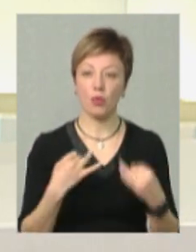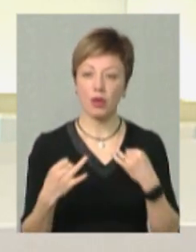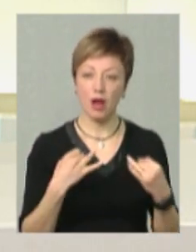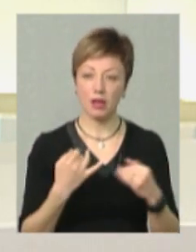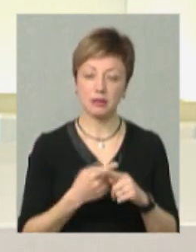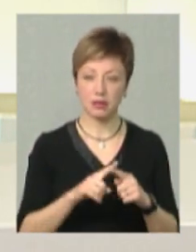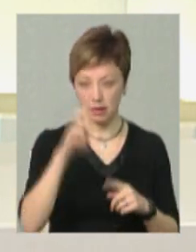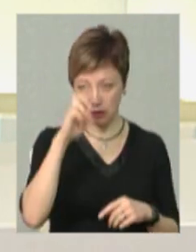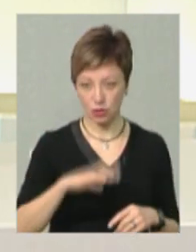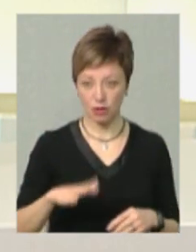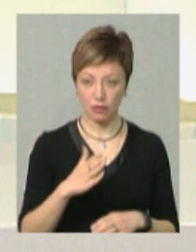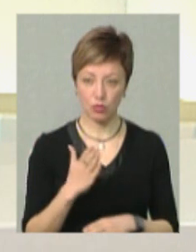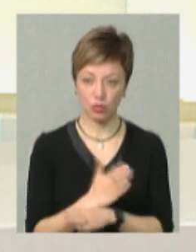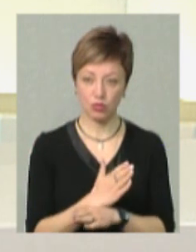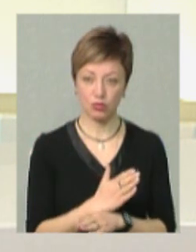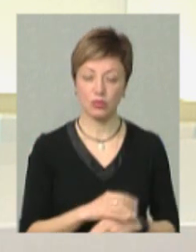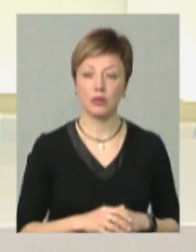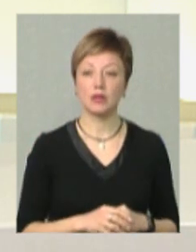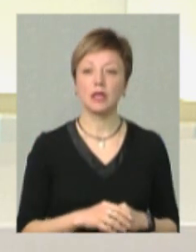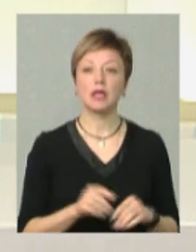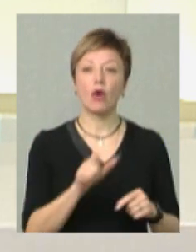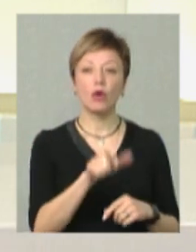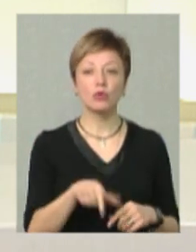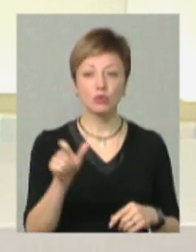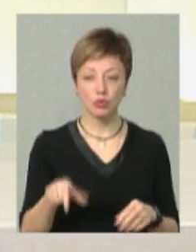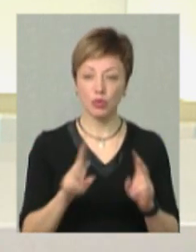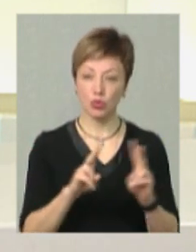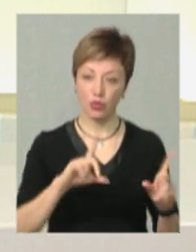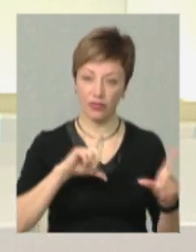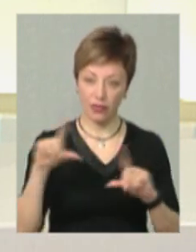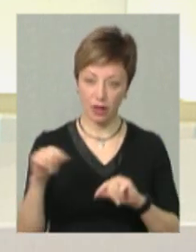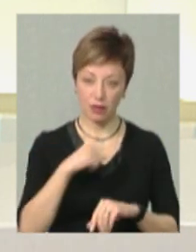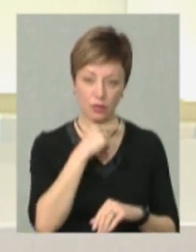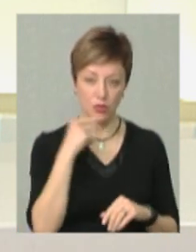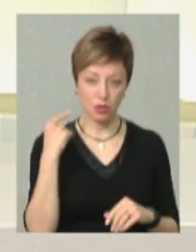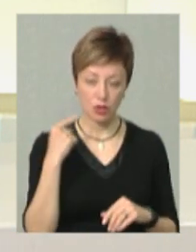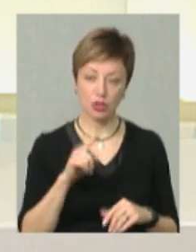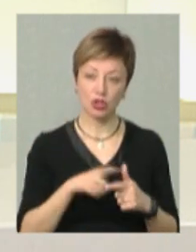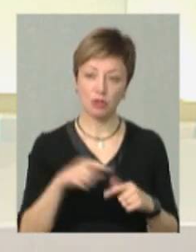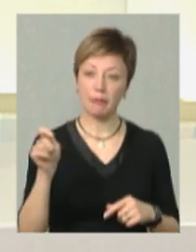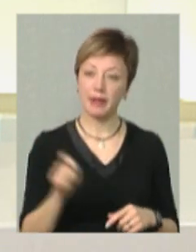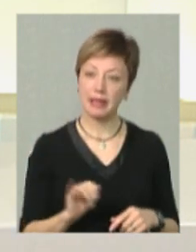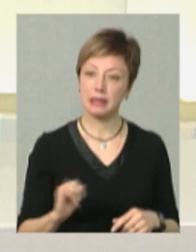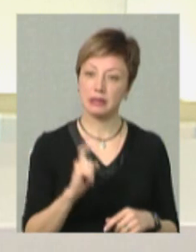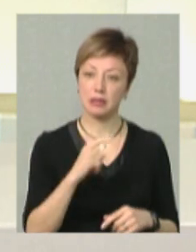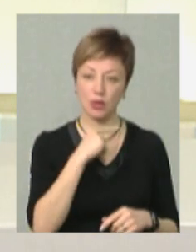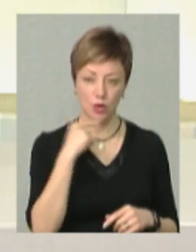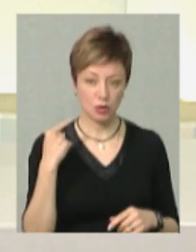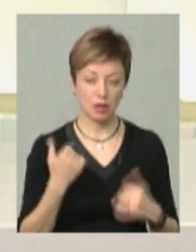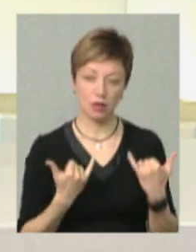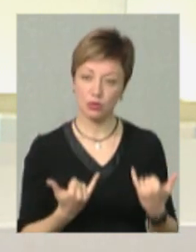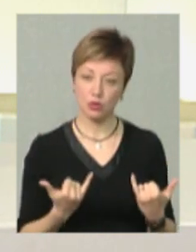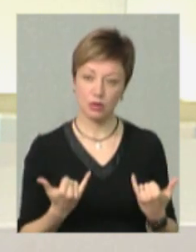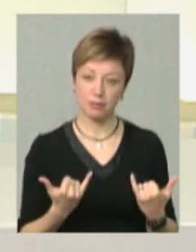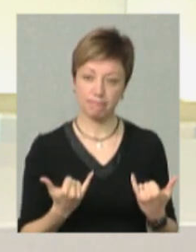Комунікація з цією державою. І, відповідно, ті особи, які виїхали в Росію, чи приїхали з Росії, на